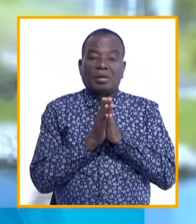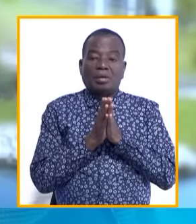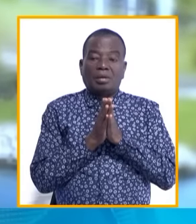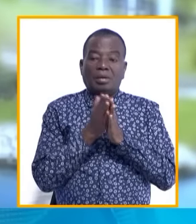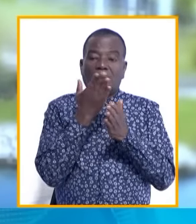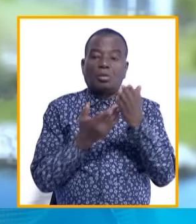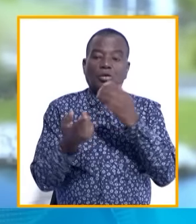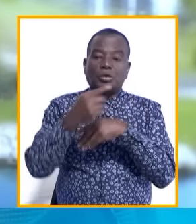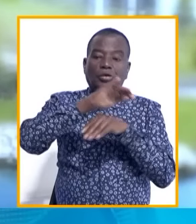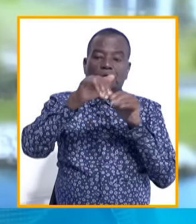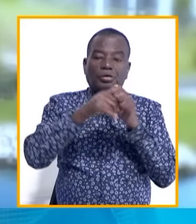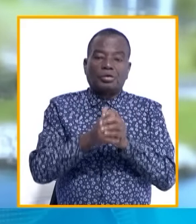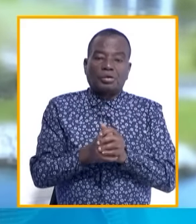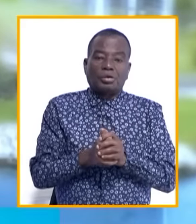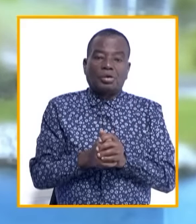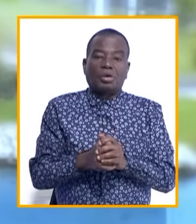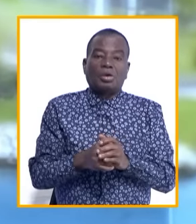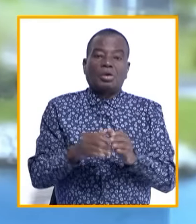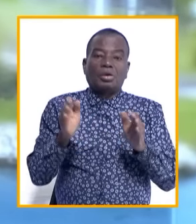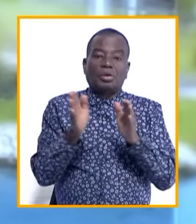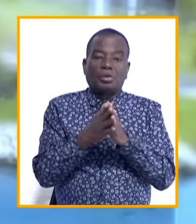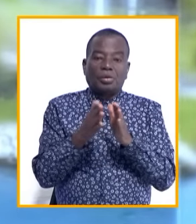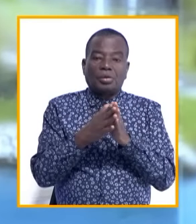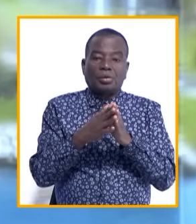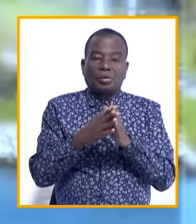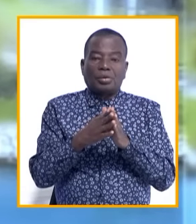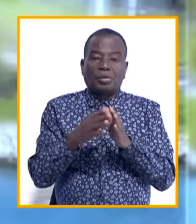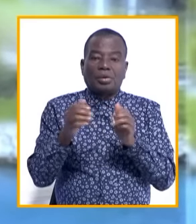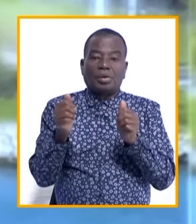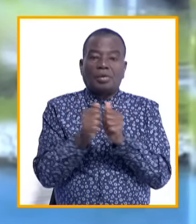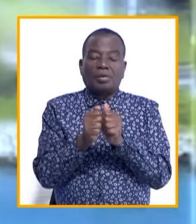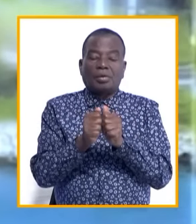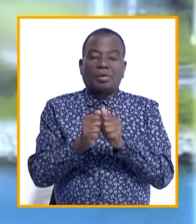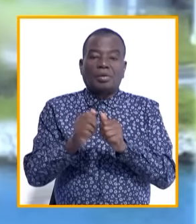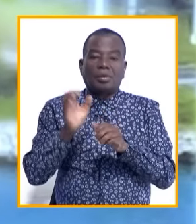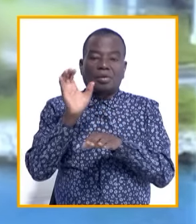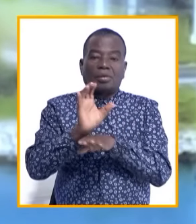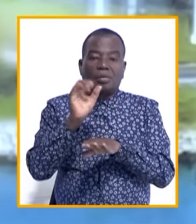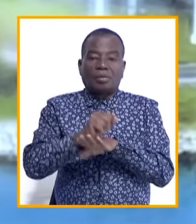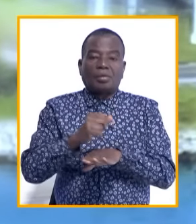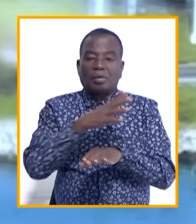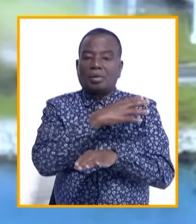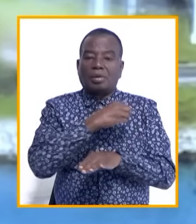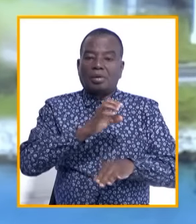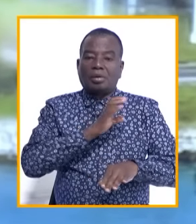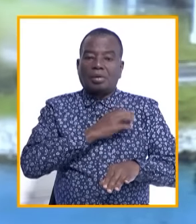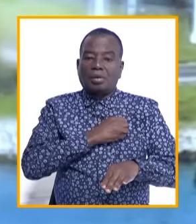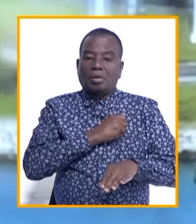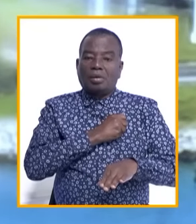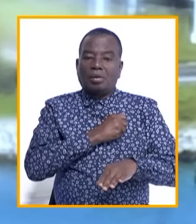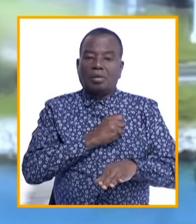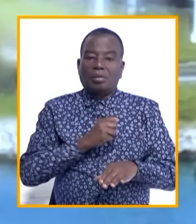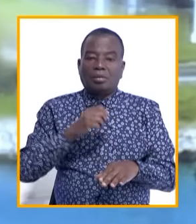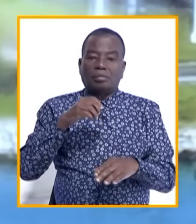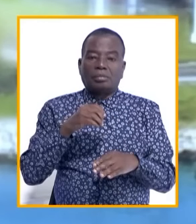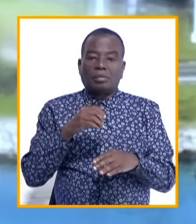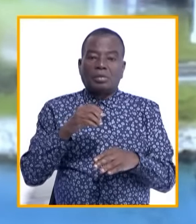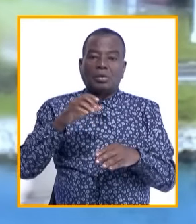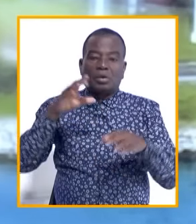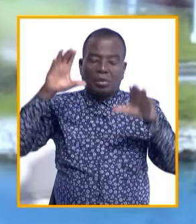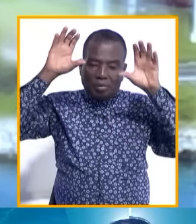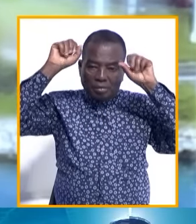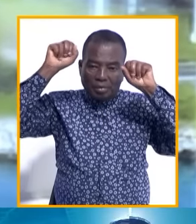Bienvenue à tous. Une audience sur les relations entre la Côte d'Ivoire et le Canada au palais présidentiel de la République. Le vice-président de la République,